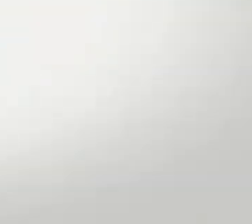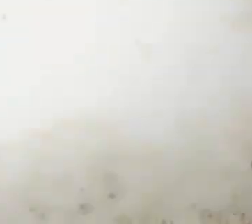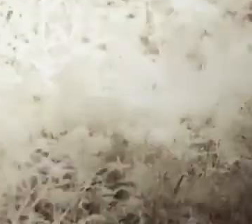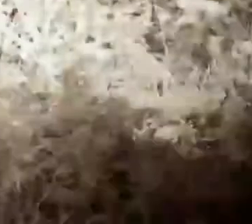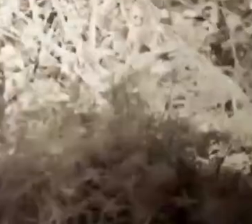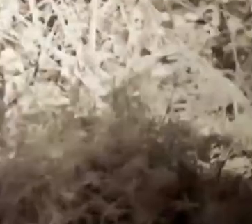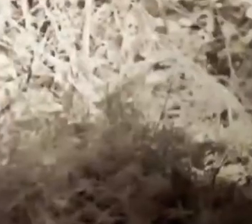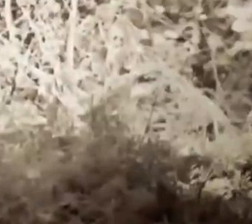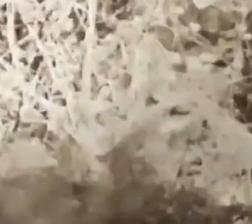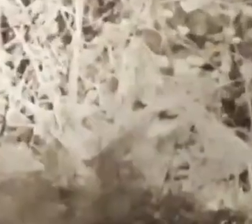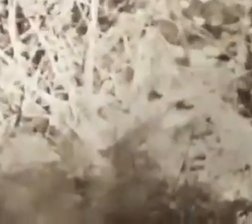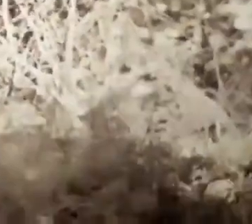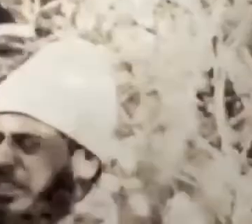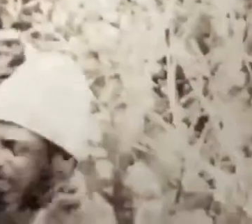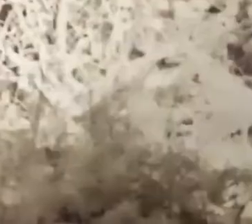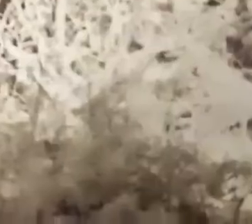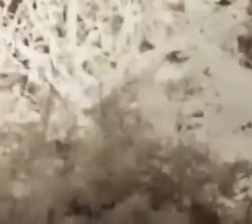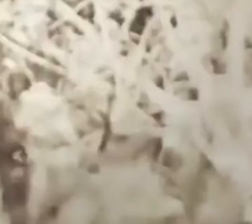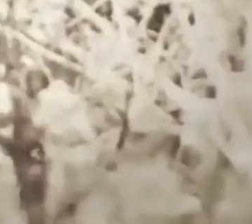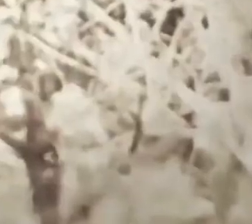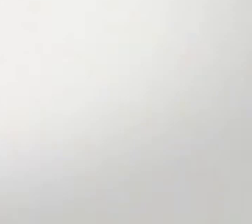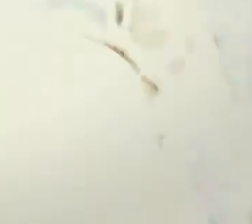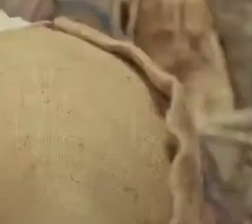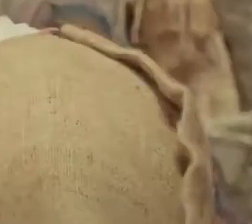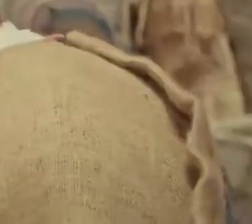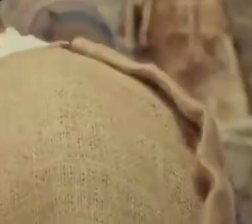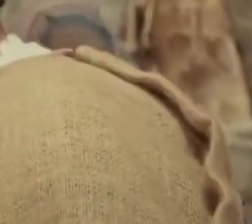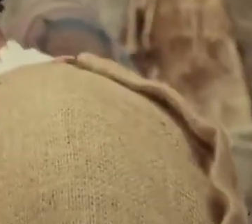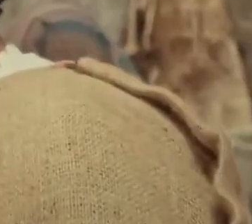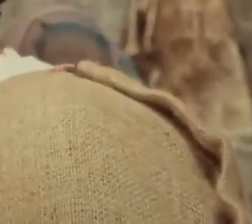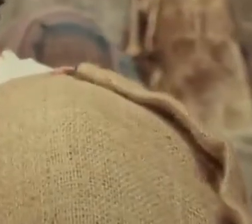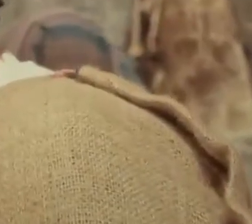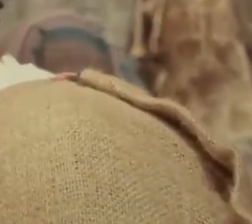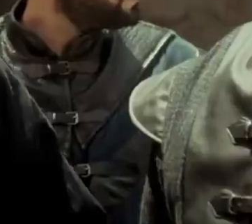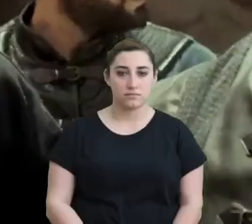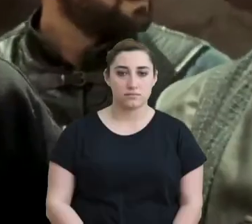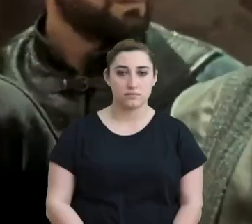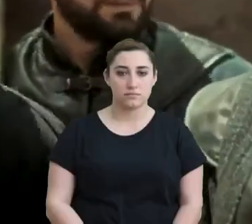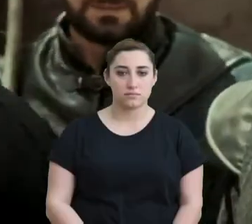Geçmiş, ormanda, karnında bıçak saplı adam esmer adamın kollarında. Şimdi.